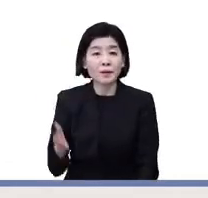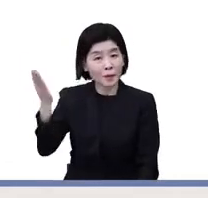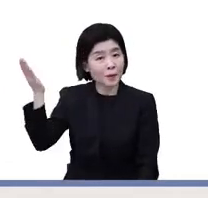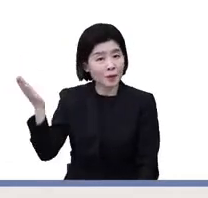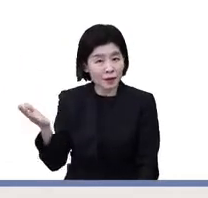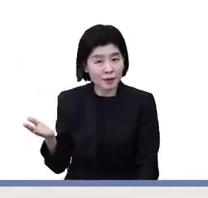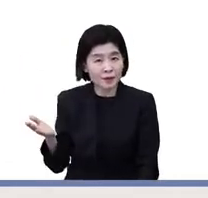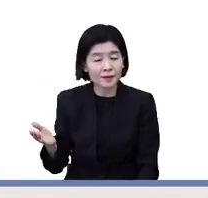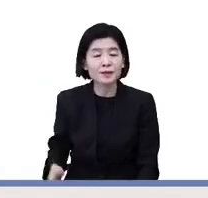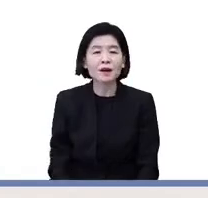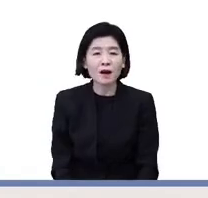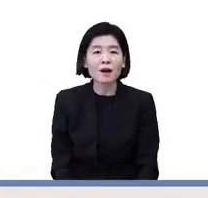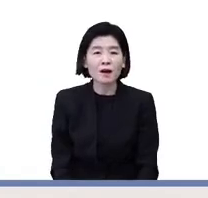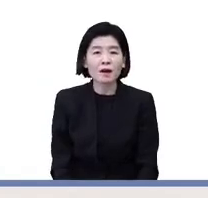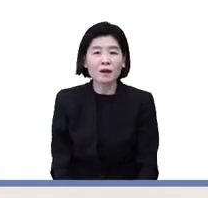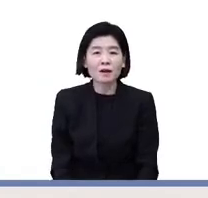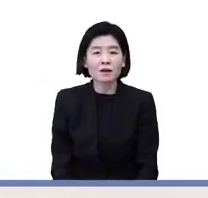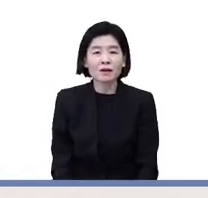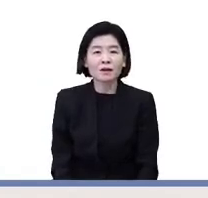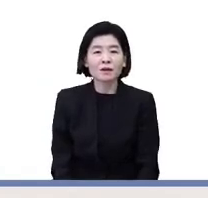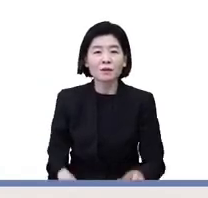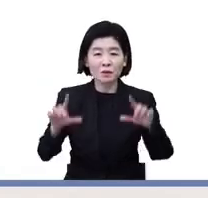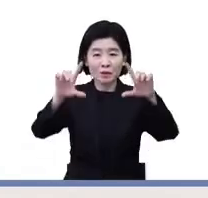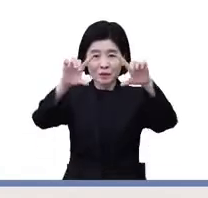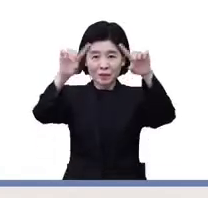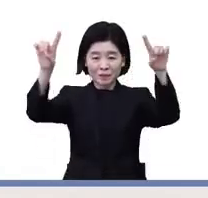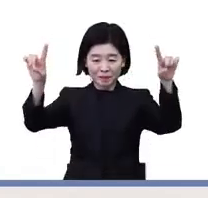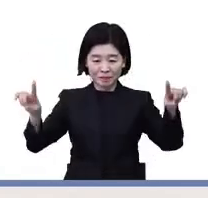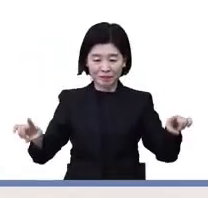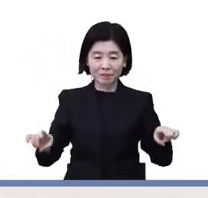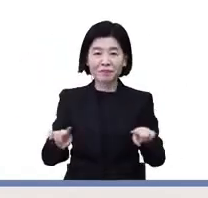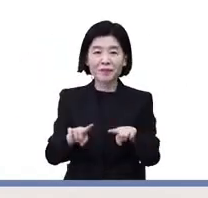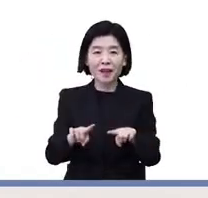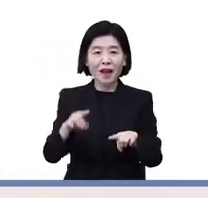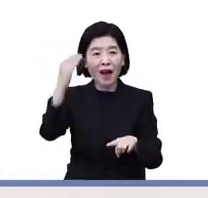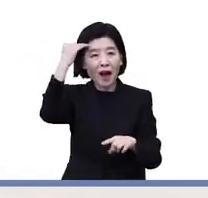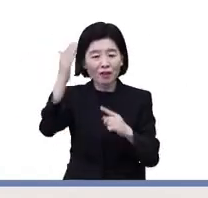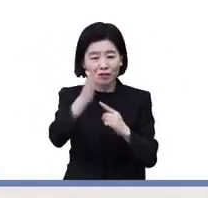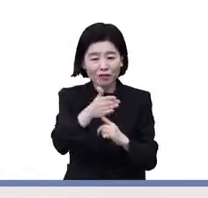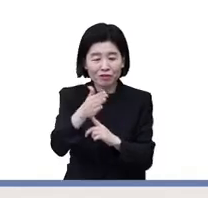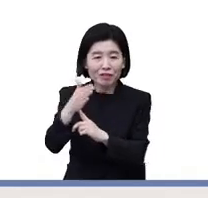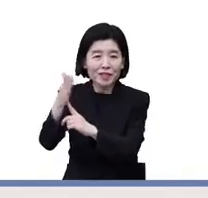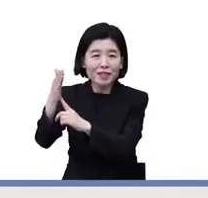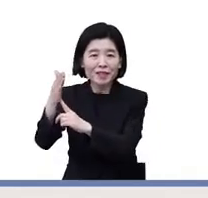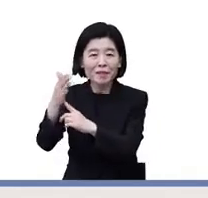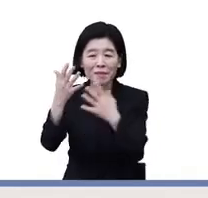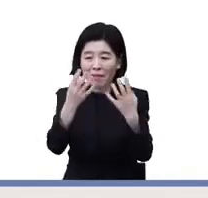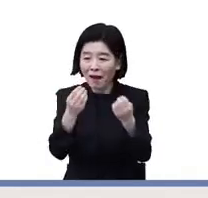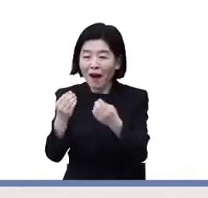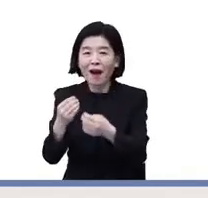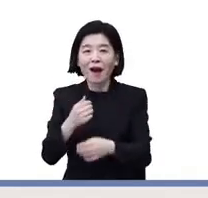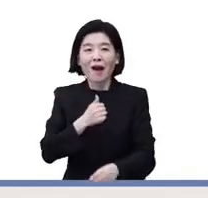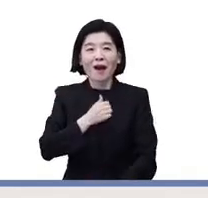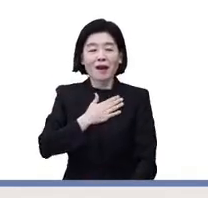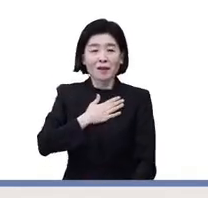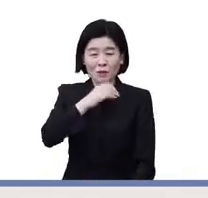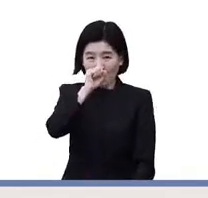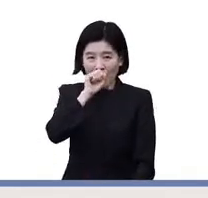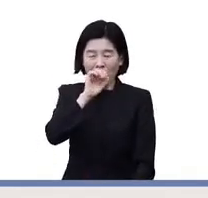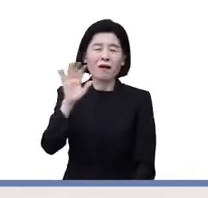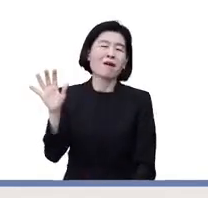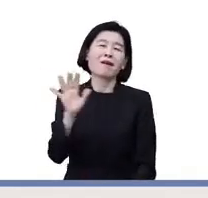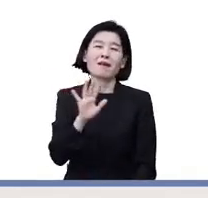보시면요. 아, 이렇게 한 화면에 우리나라 국기가 많이 나오면 보통은 굉장히 뿌듯해야 정상인데요. 예,